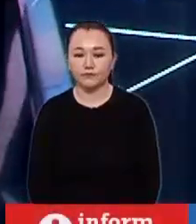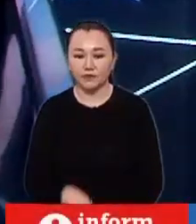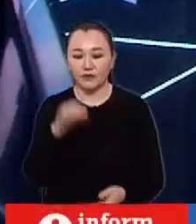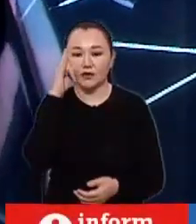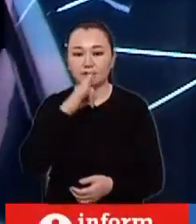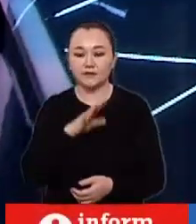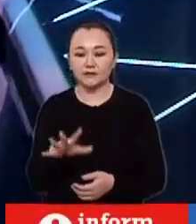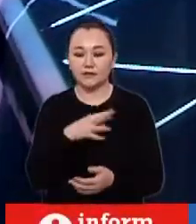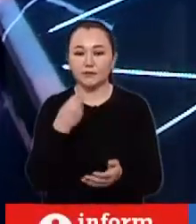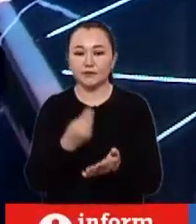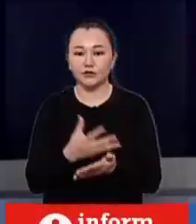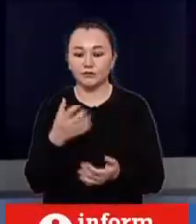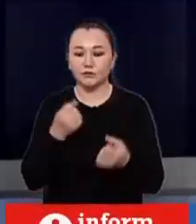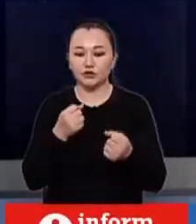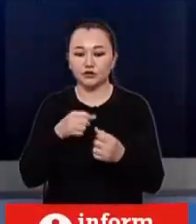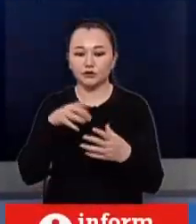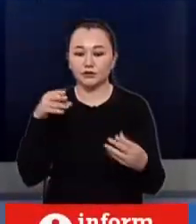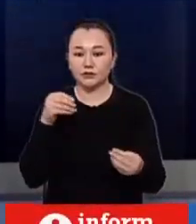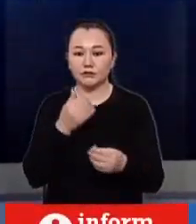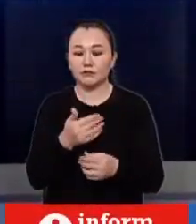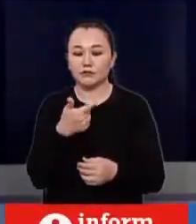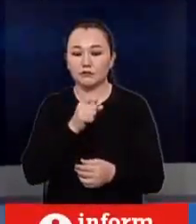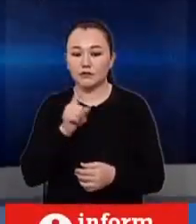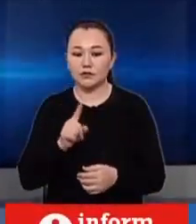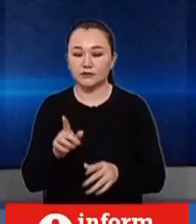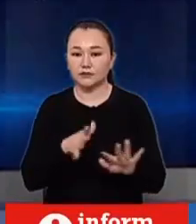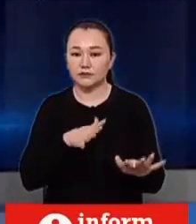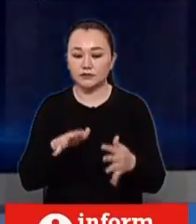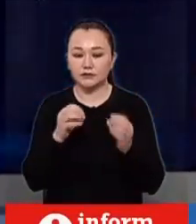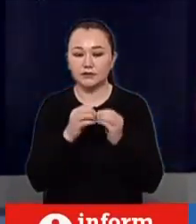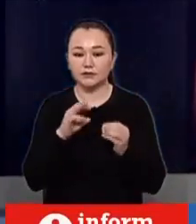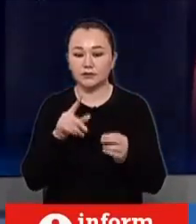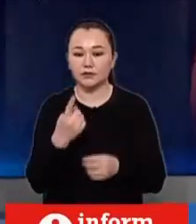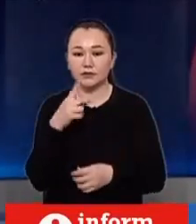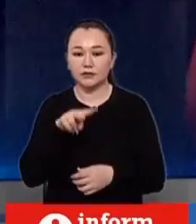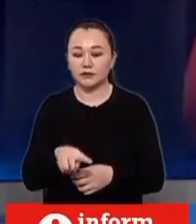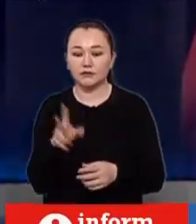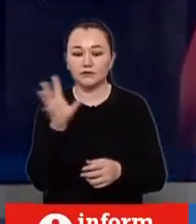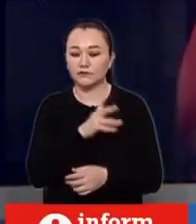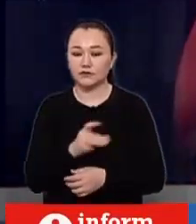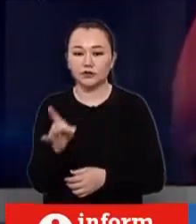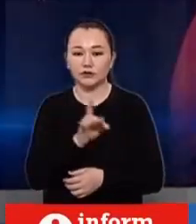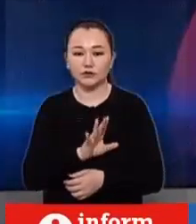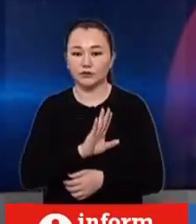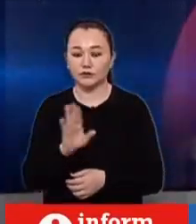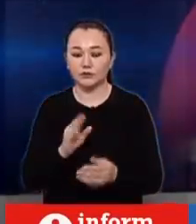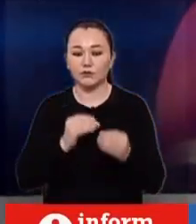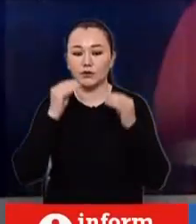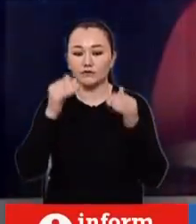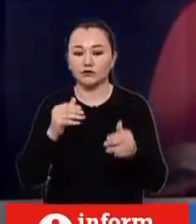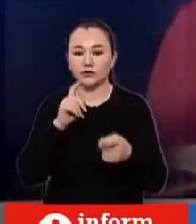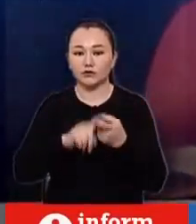в Казахстане подорожало автомобильный сжиженный газ на 10 тенге за литр но не во всех регионах повышение